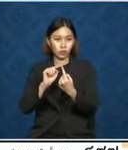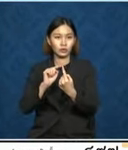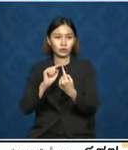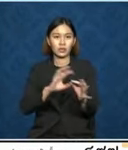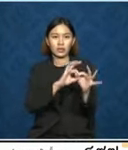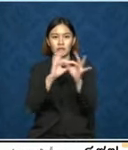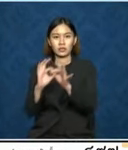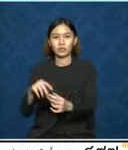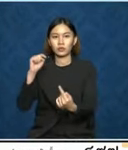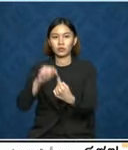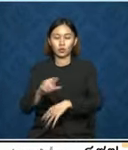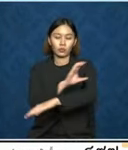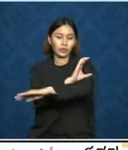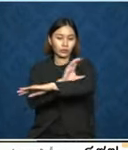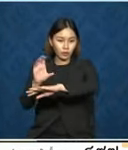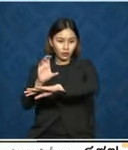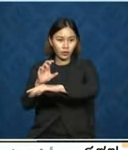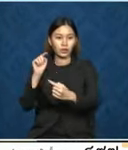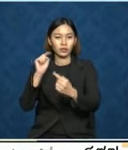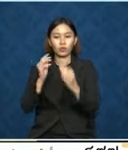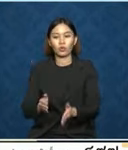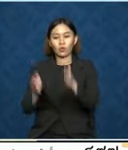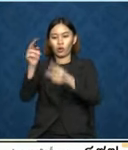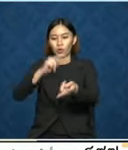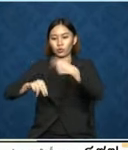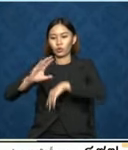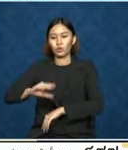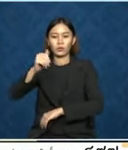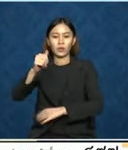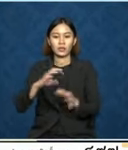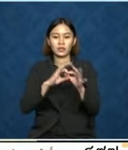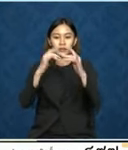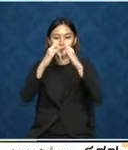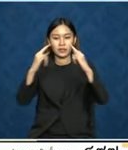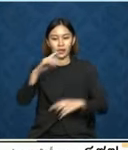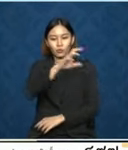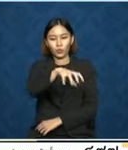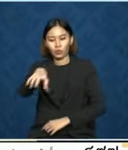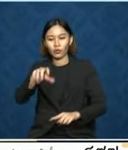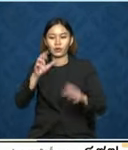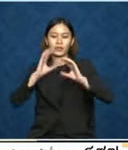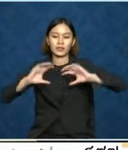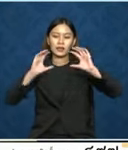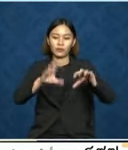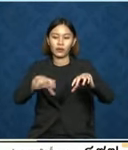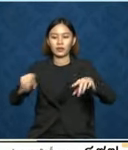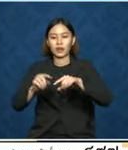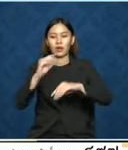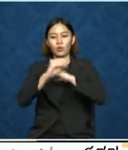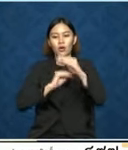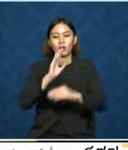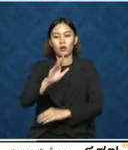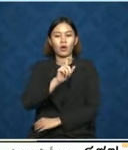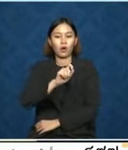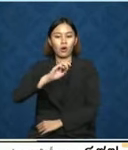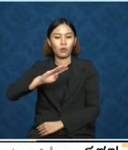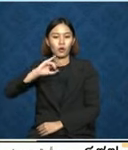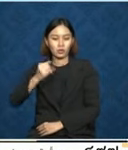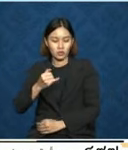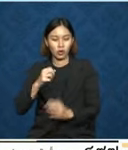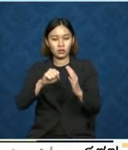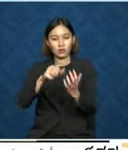เชื่อมต่อสถานีไฟฟ้า BTSเชื่อมต่อหอชมเมืองสมุทรปราการเชื่อมต่อศาลกลางจังหวัดและศูนย์ราชการอื่นๆซึ่งเป็นโครงการขององค์การบริหารส่วน